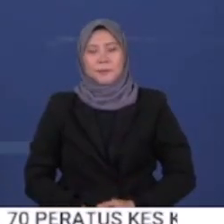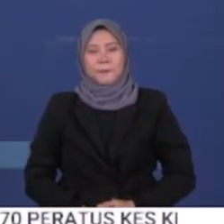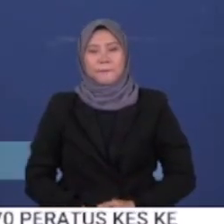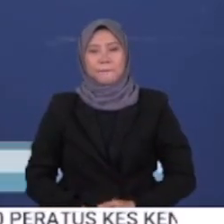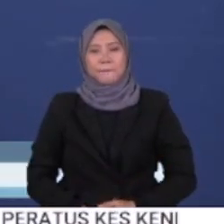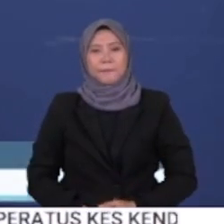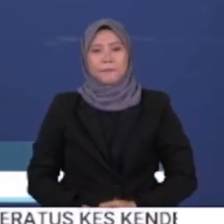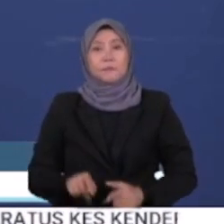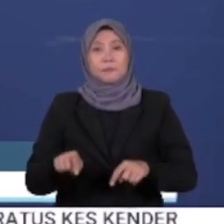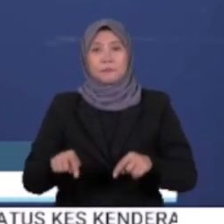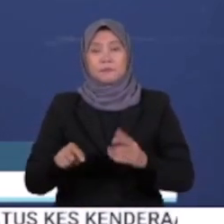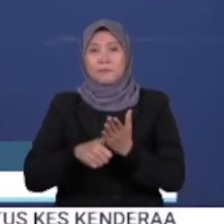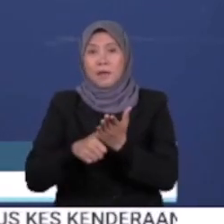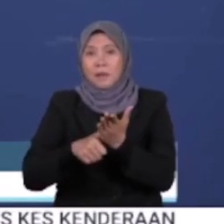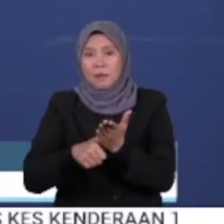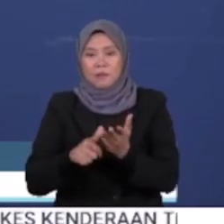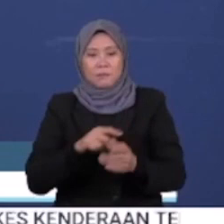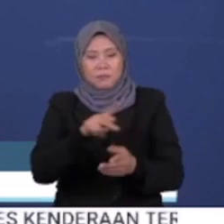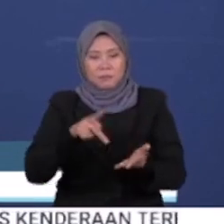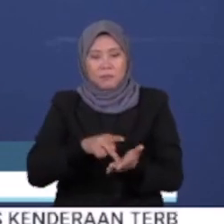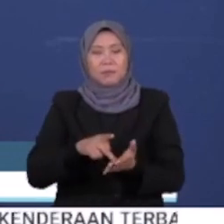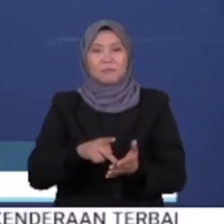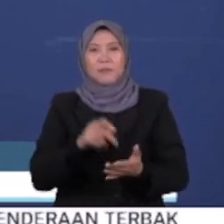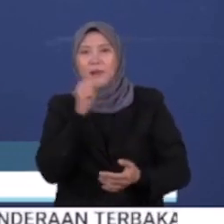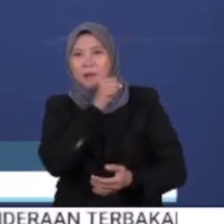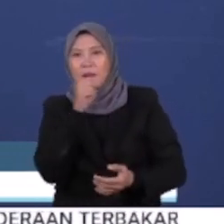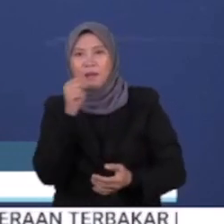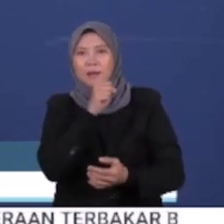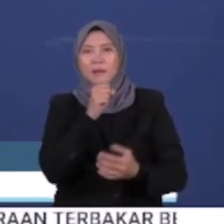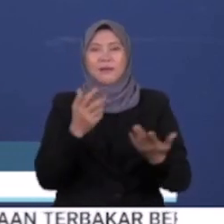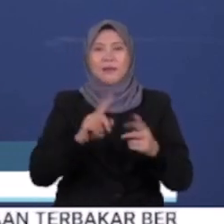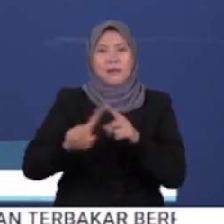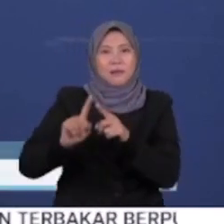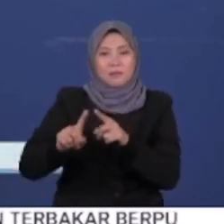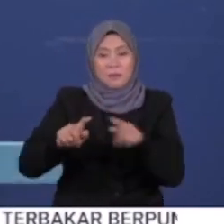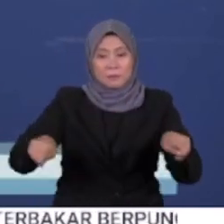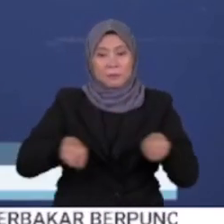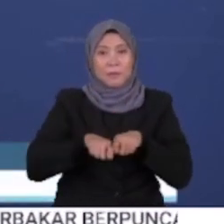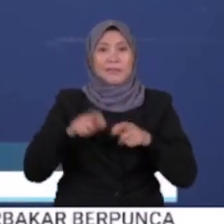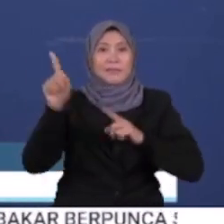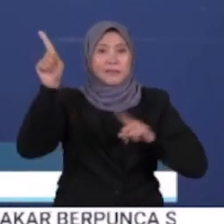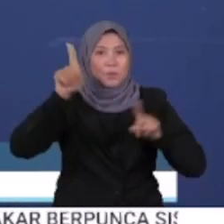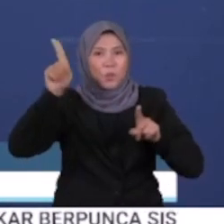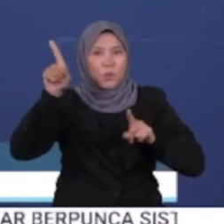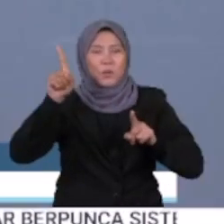di pusat hiburan nih karaoke ini macam pil kuda